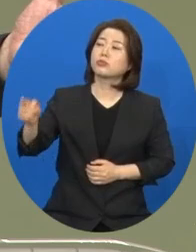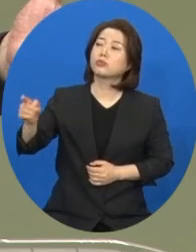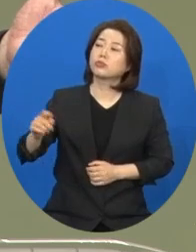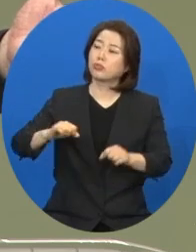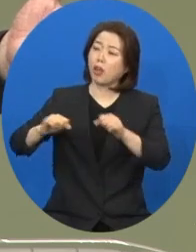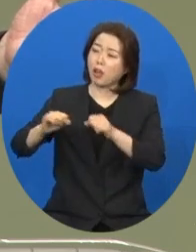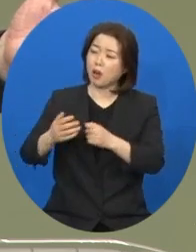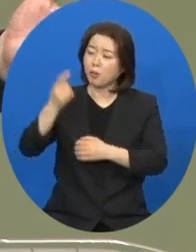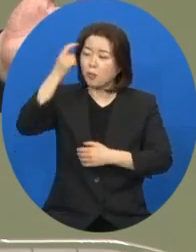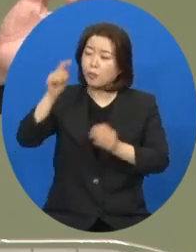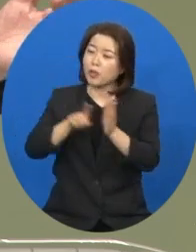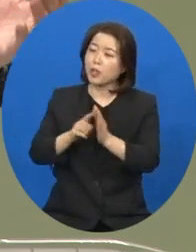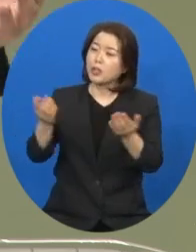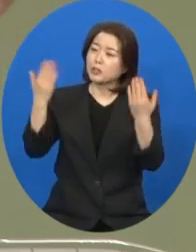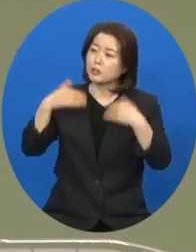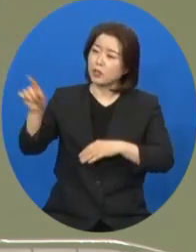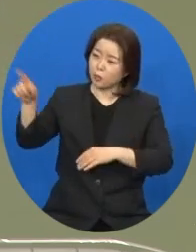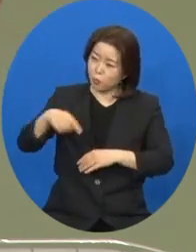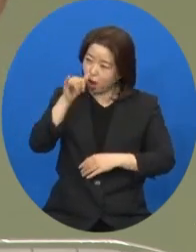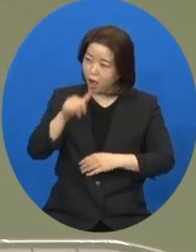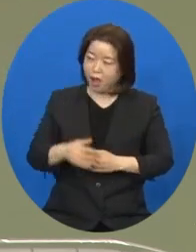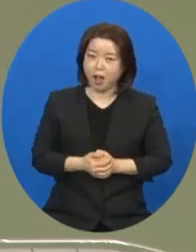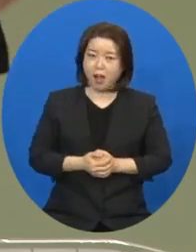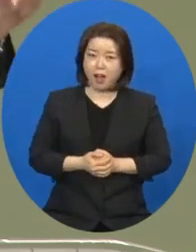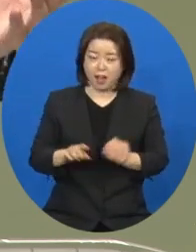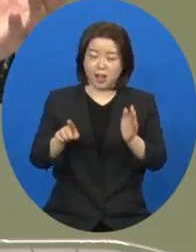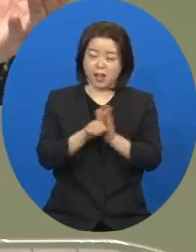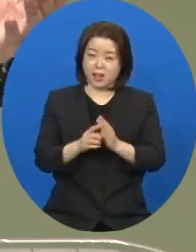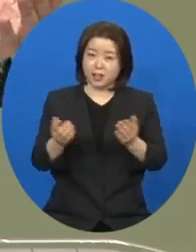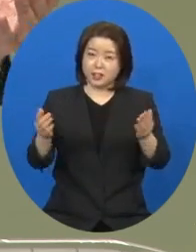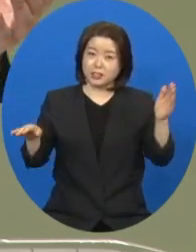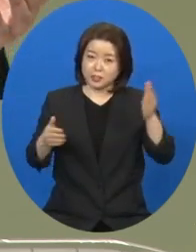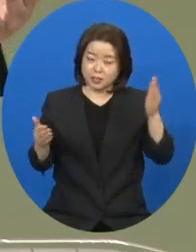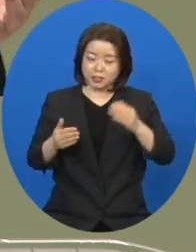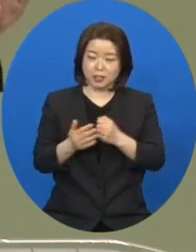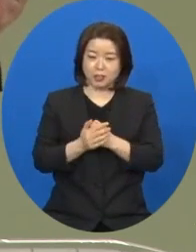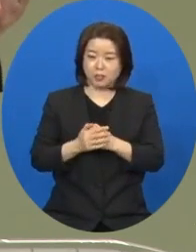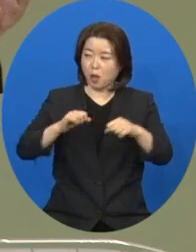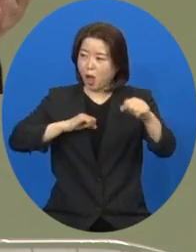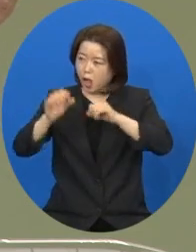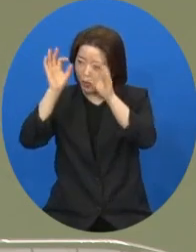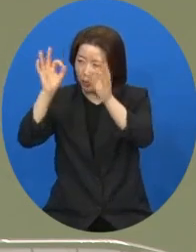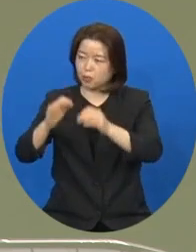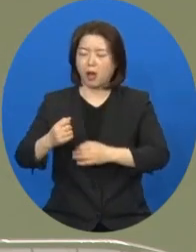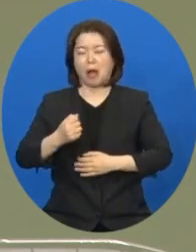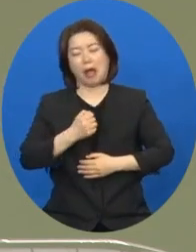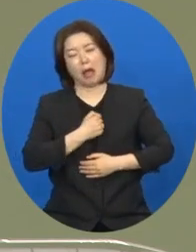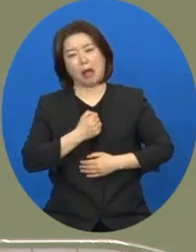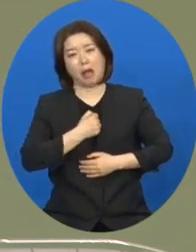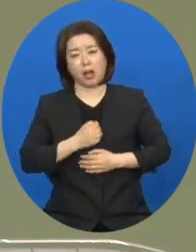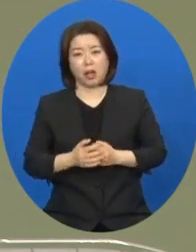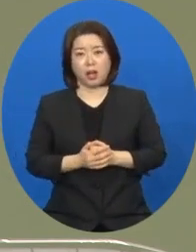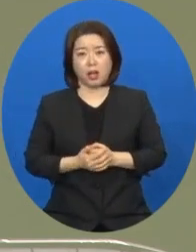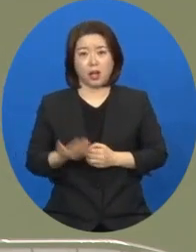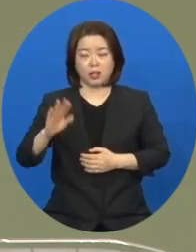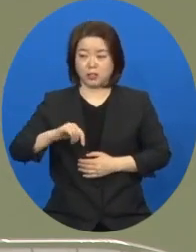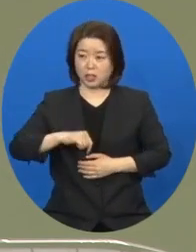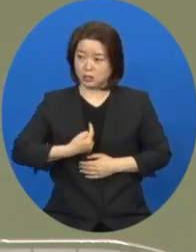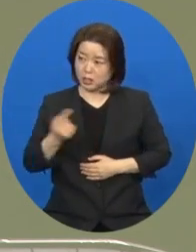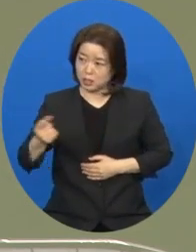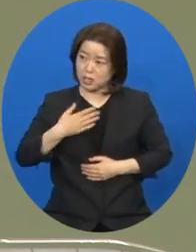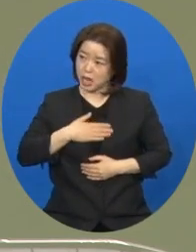왔는지 모르겠어. 신학생이면서도 어찌 그렇게 사는지 참 답답하더라고요. 본인이 그걸 아니까